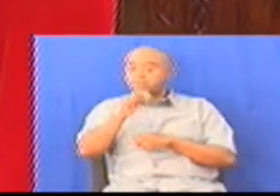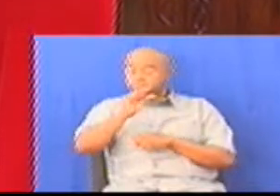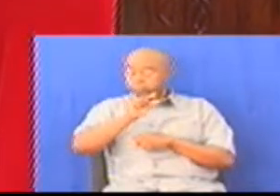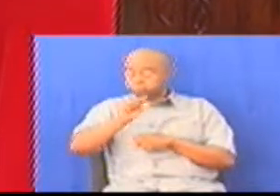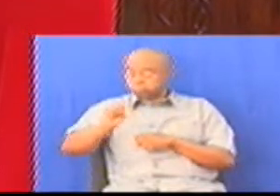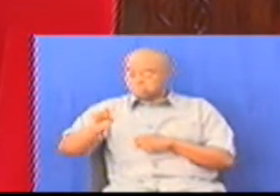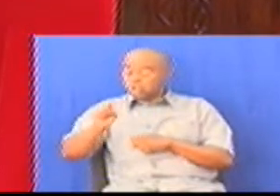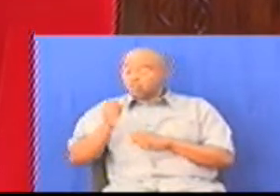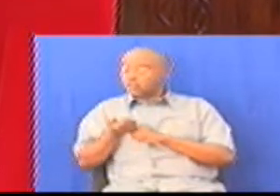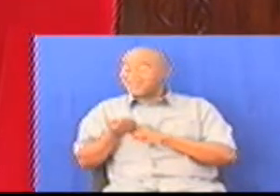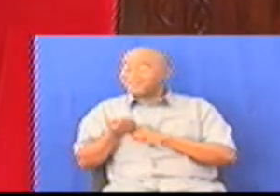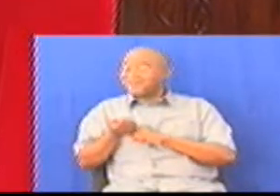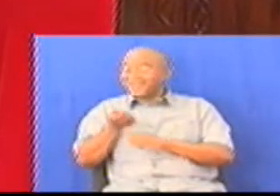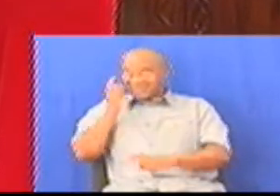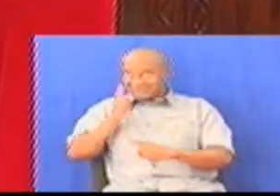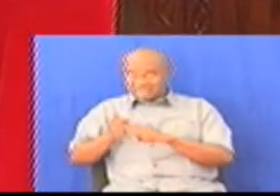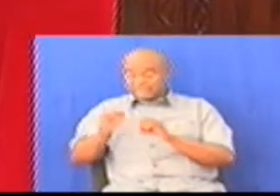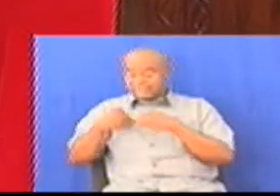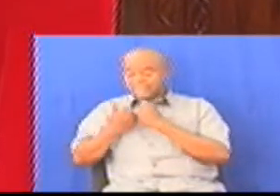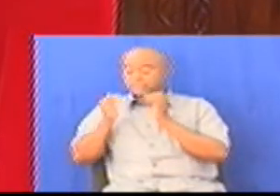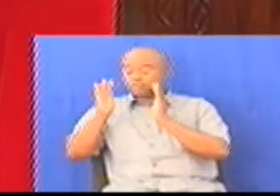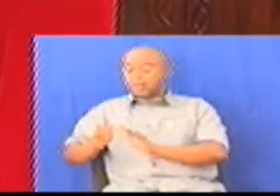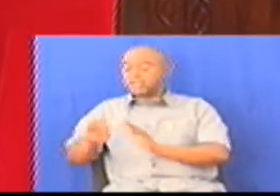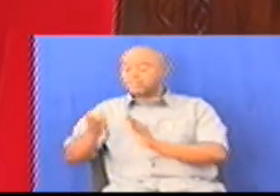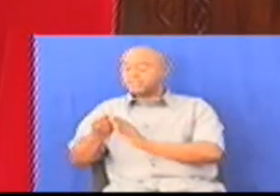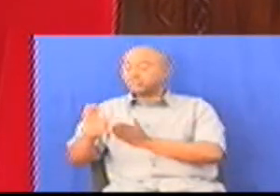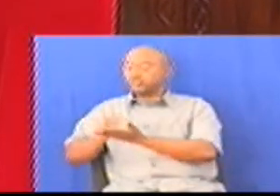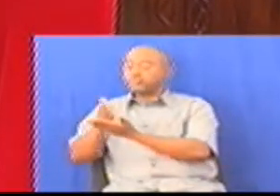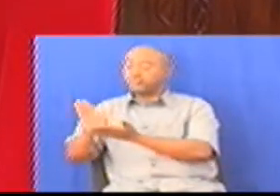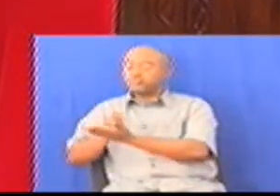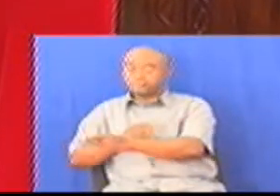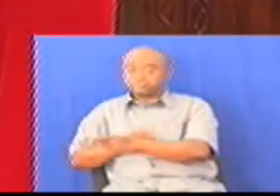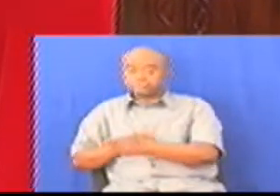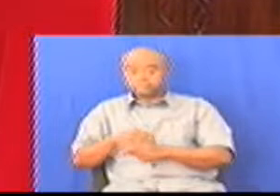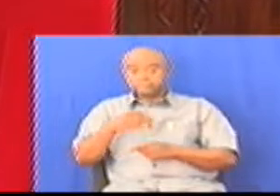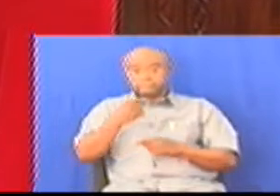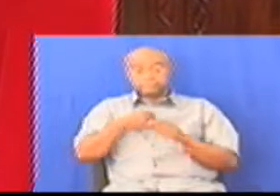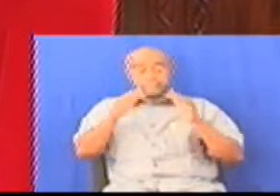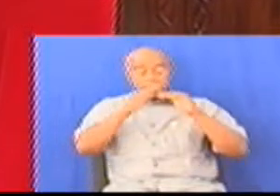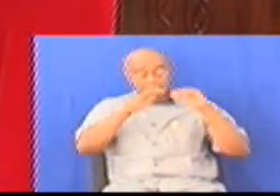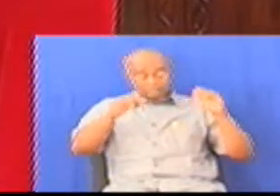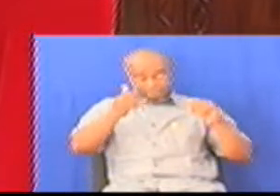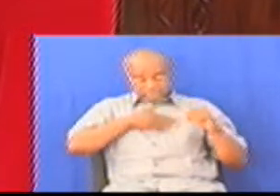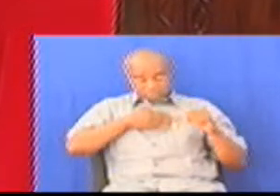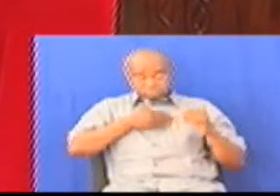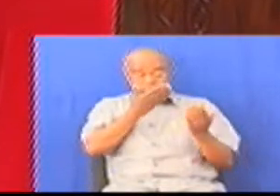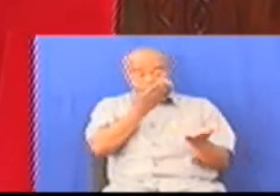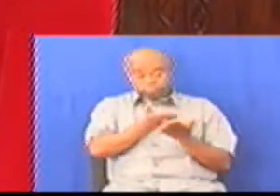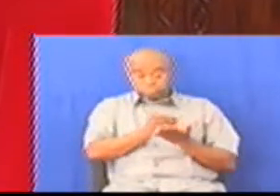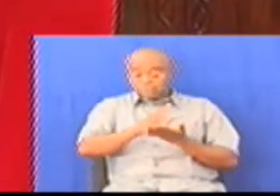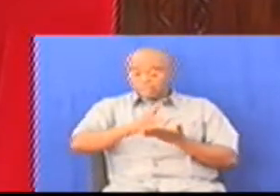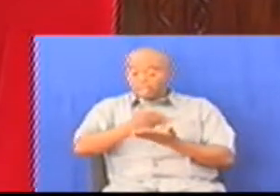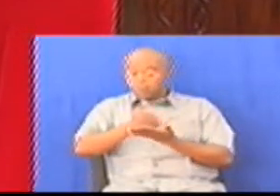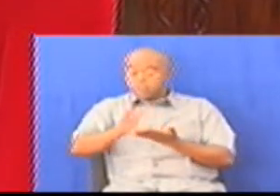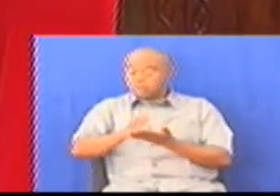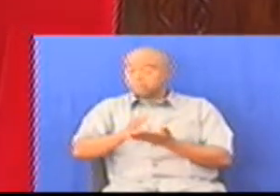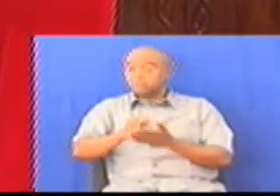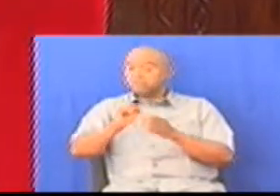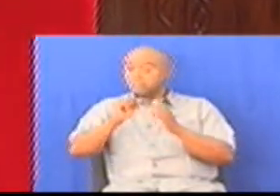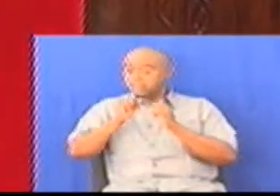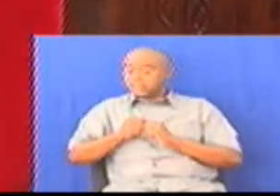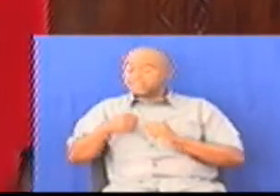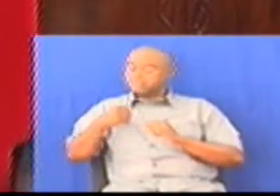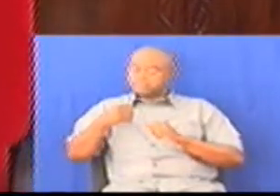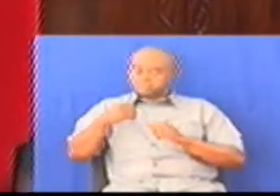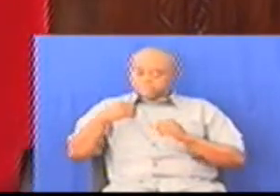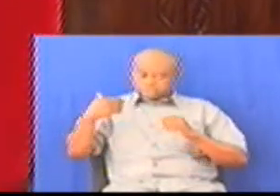hatari ya taasisi kubaki bila fedha za kutosha kuweza kujiendesha. Kambi rasmi ya upinzani inapendekeza kwamba gawio hilo litolewe kwenye mapato